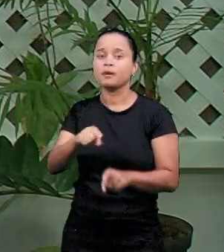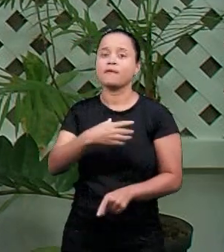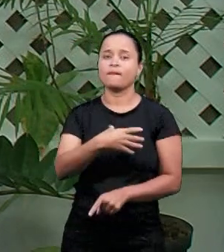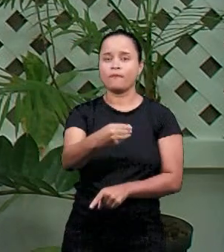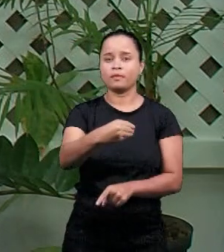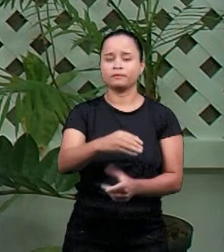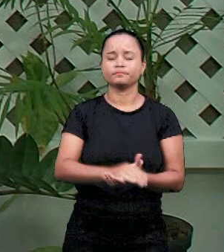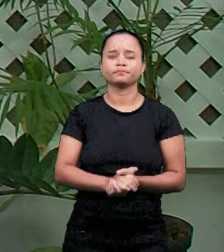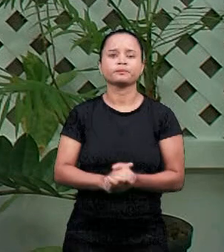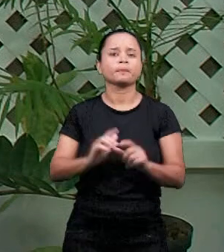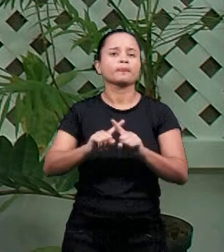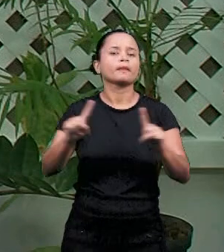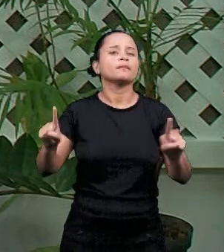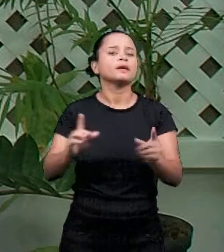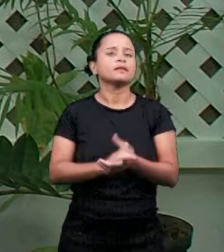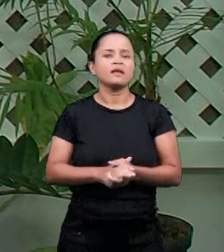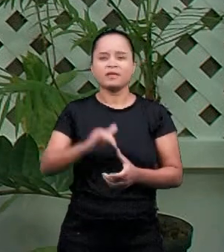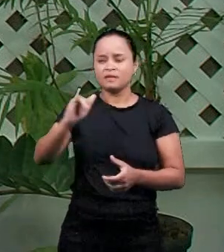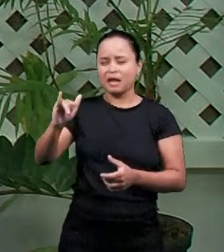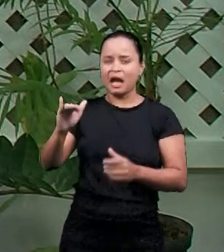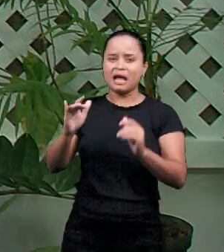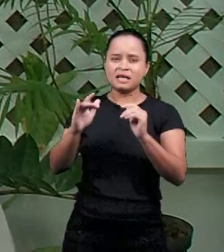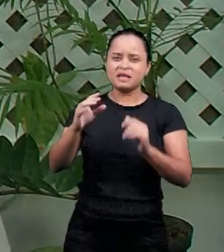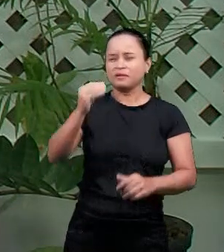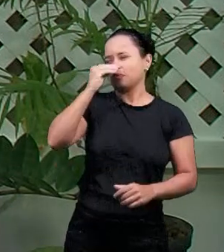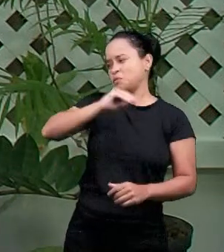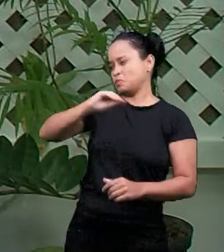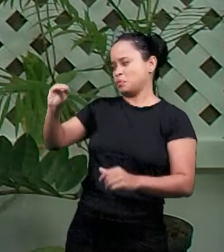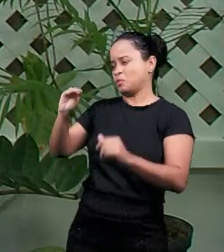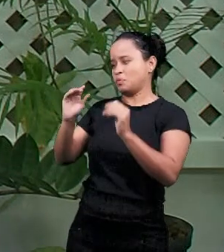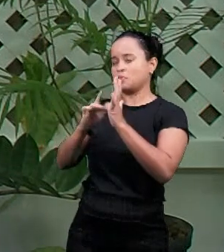qu'il est en train de renier Jésus. Non, on est là avec Jésus,